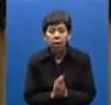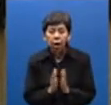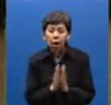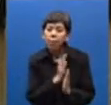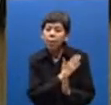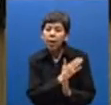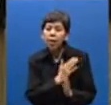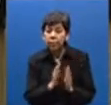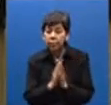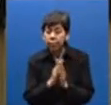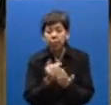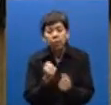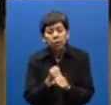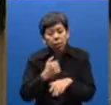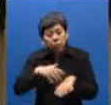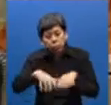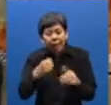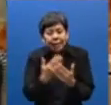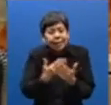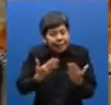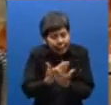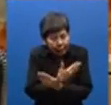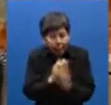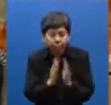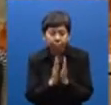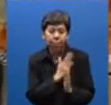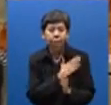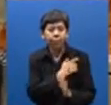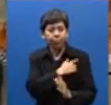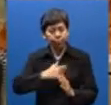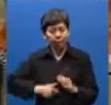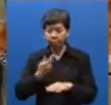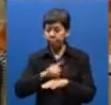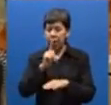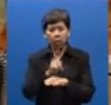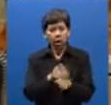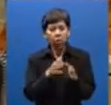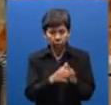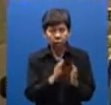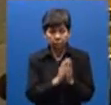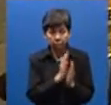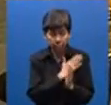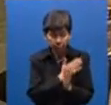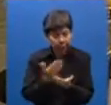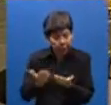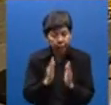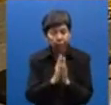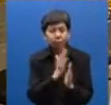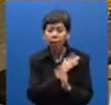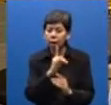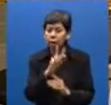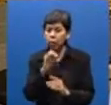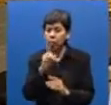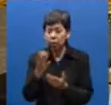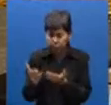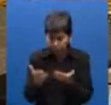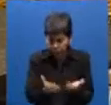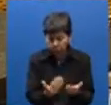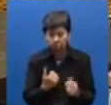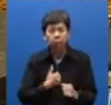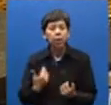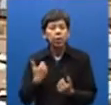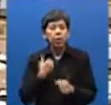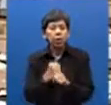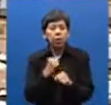มหาราชวังาจารย์ผู้ปฏิบัติหน้าที่สมเด็จพระสังฆราชเป็นประธานฝ่ายบรรพชิตนิมนต์พระสงฆ์ 1001รูปร่วมประกอบ